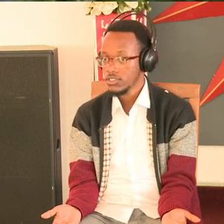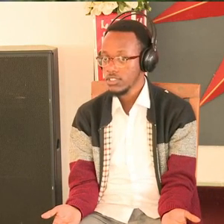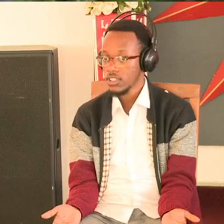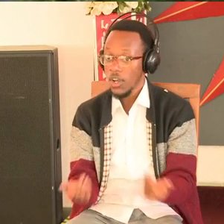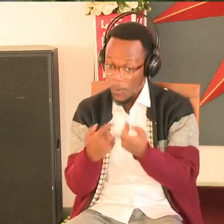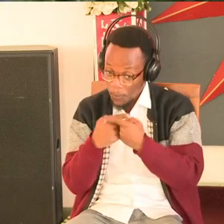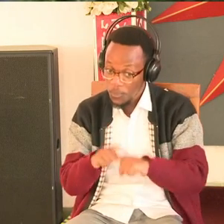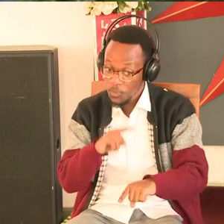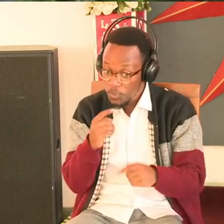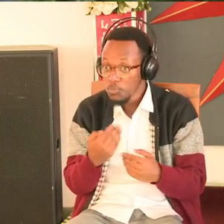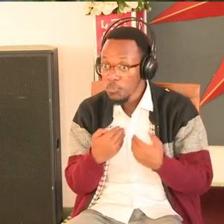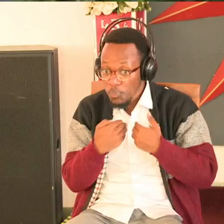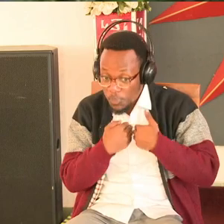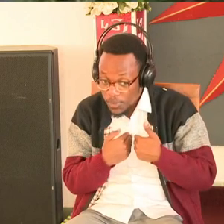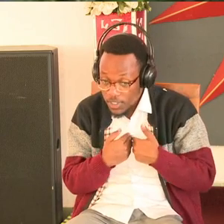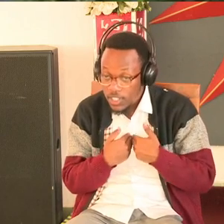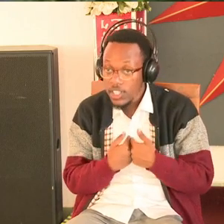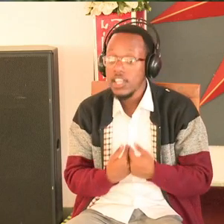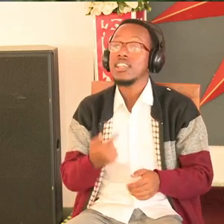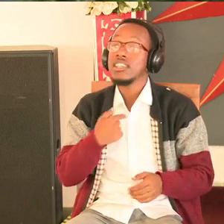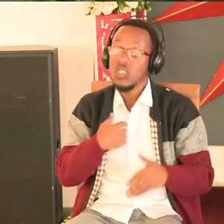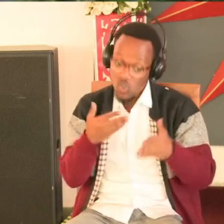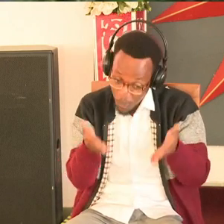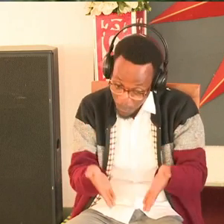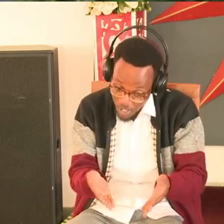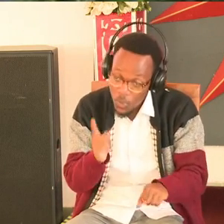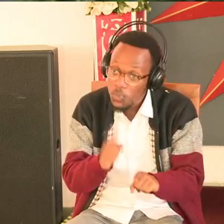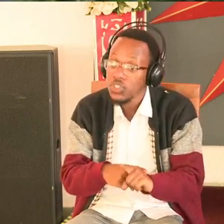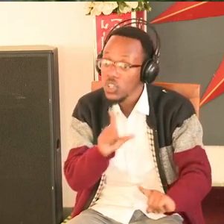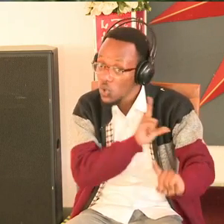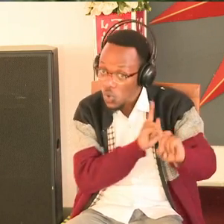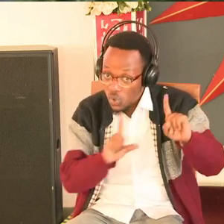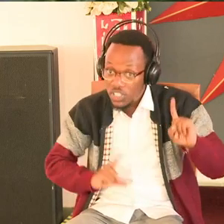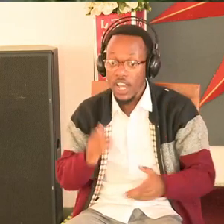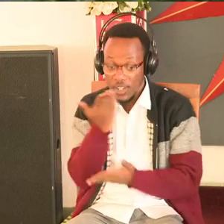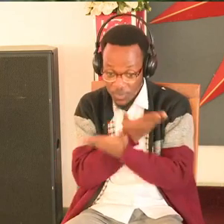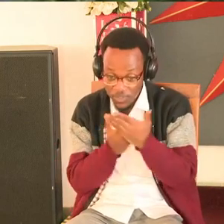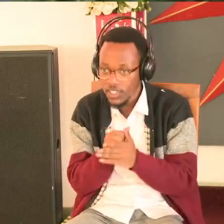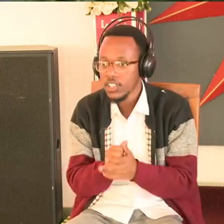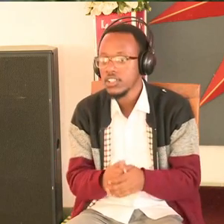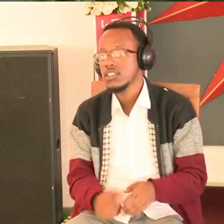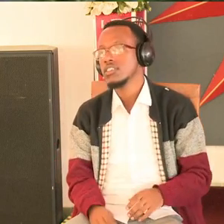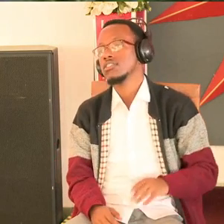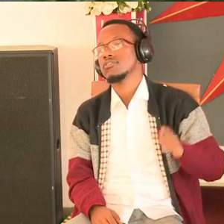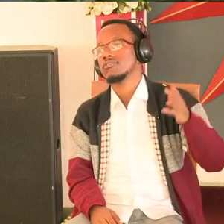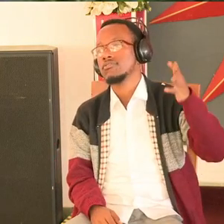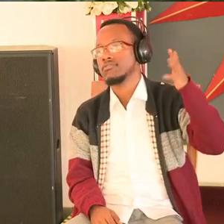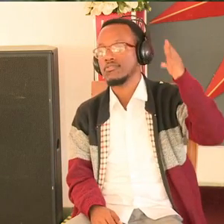Seigneur m'a parlé, il m'a effectivement